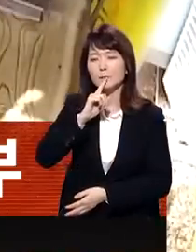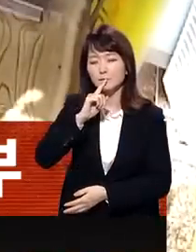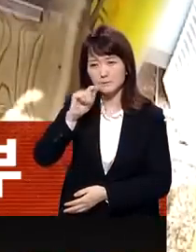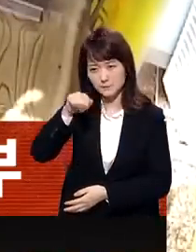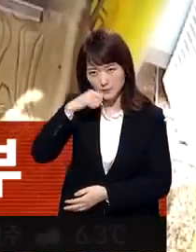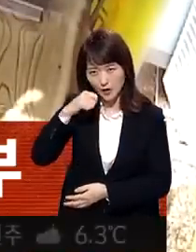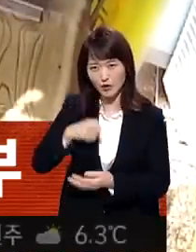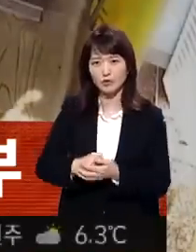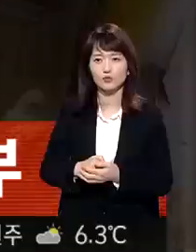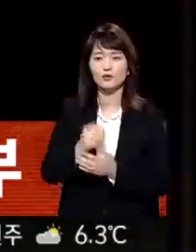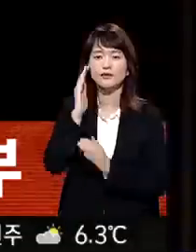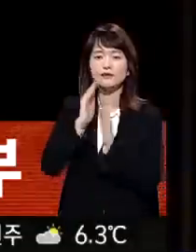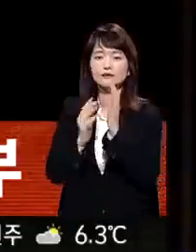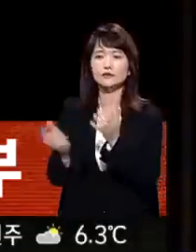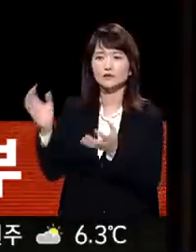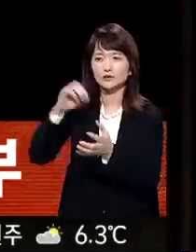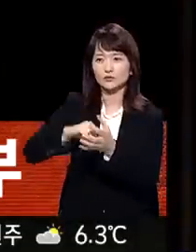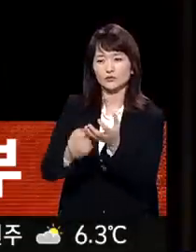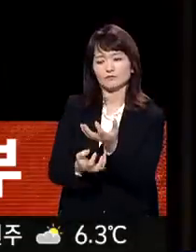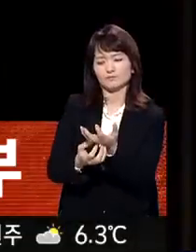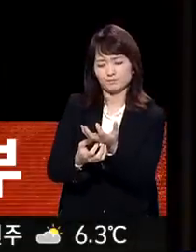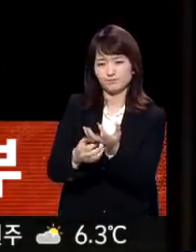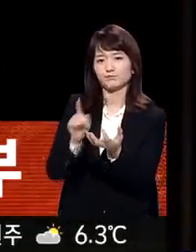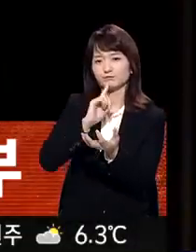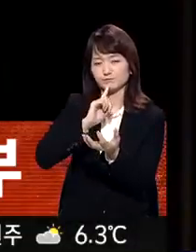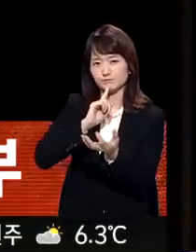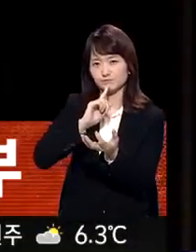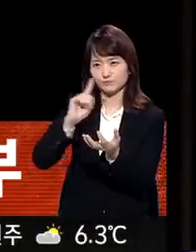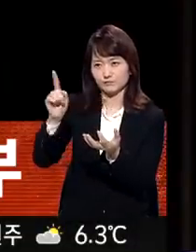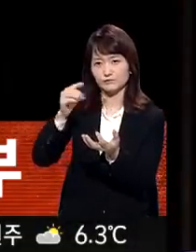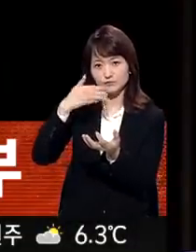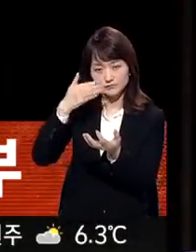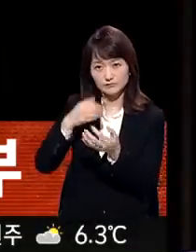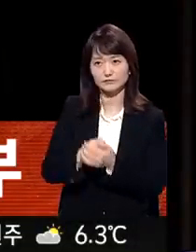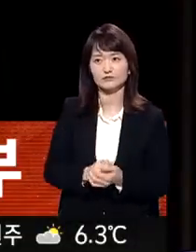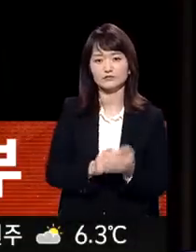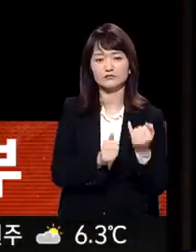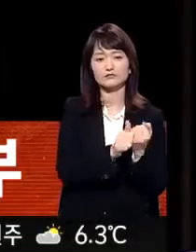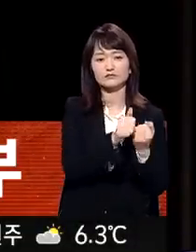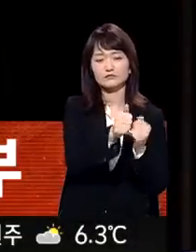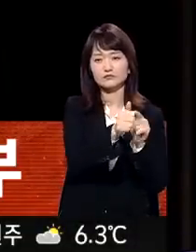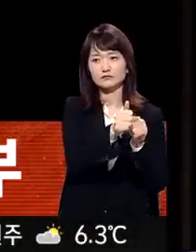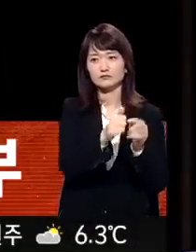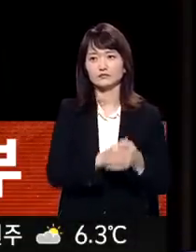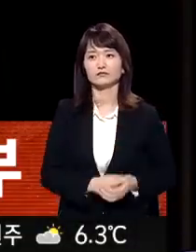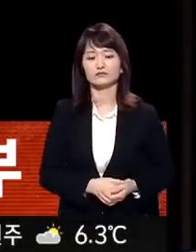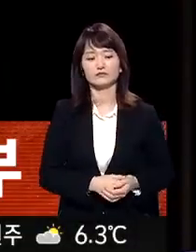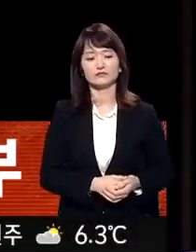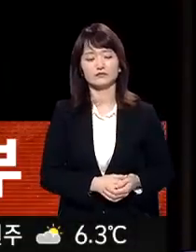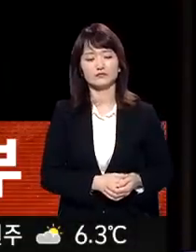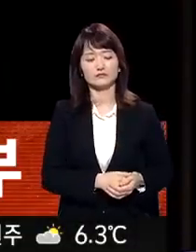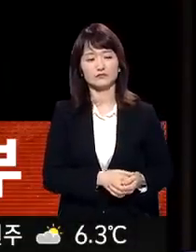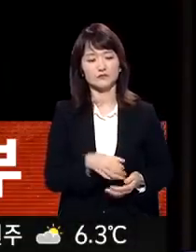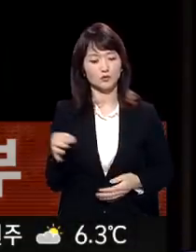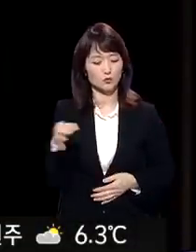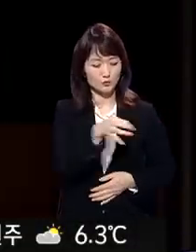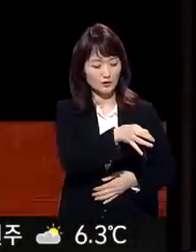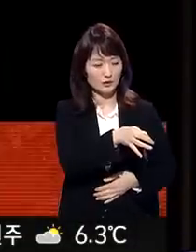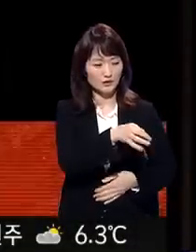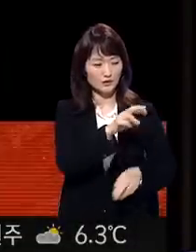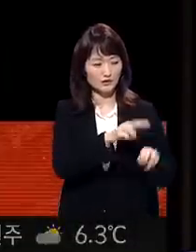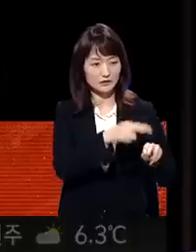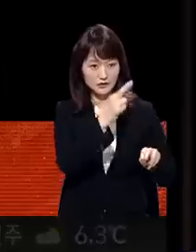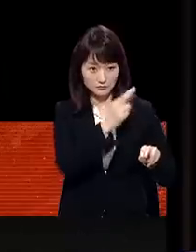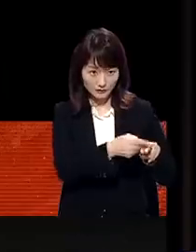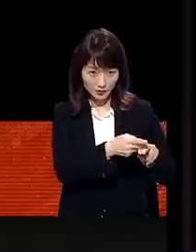더해서 김치찌개까지 추가 주문을 해서 먹었다고 합니다. 사장 부부 중에 남편이 그런데 이 카운터에서 잠깐 자리를 비웠고요. 아내는